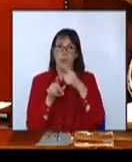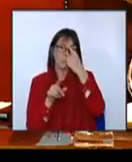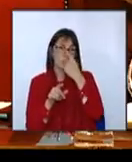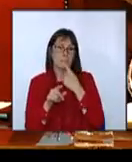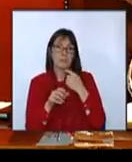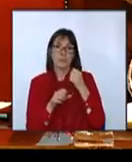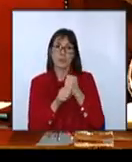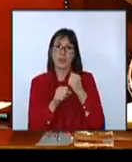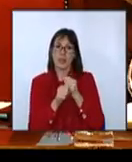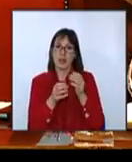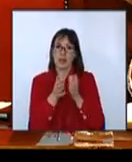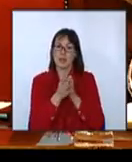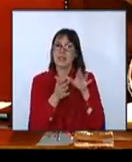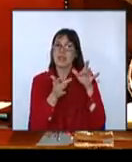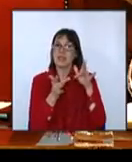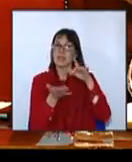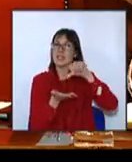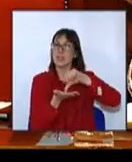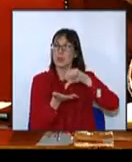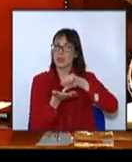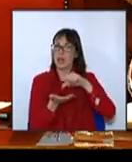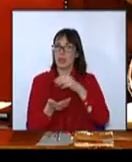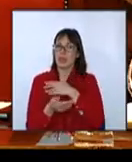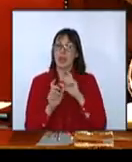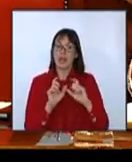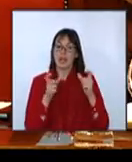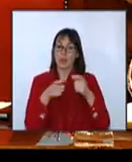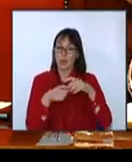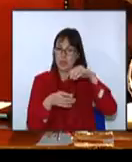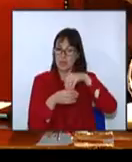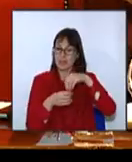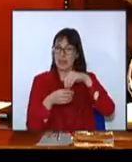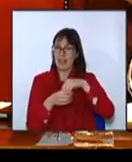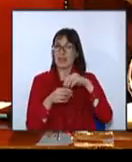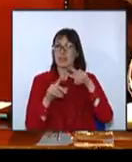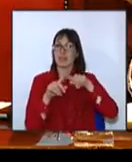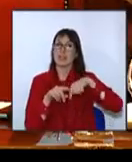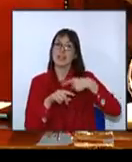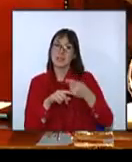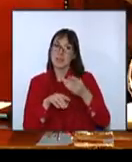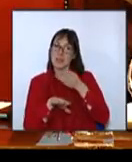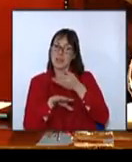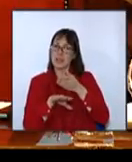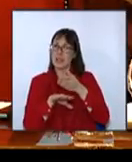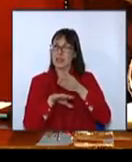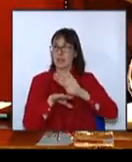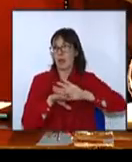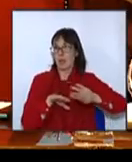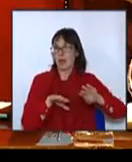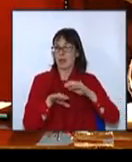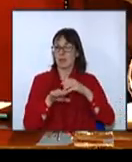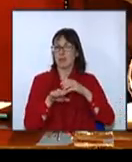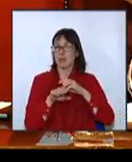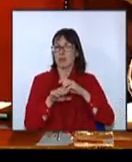amb la ciutat. I, com li he dit, nosaltres les reunions eren internes i una cosa va ser després quan ens vam trobar on va